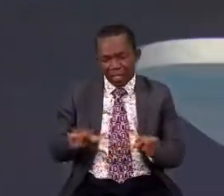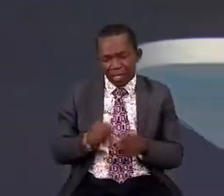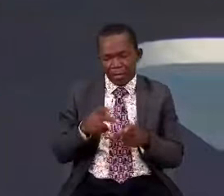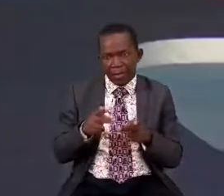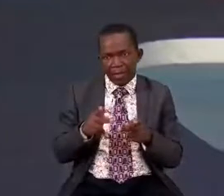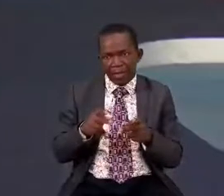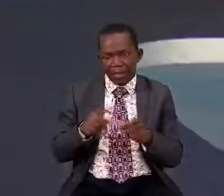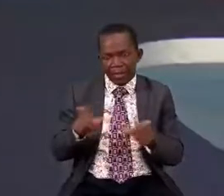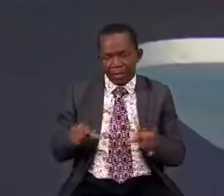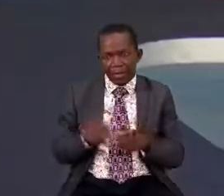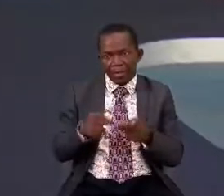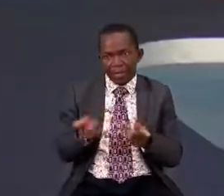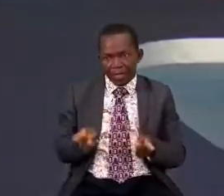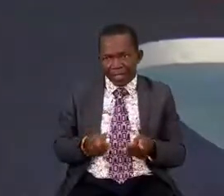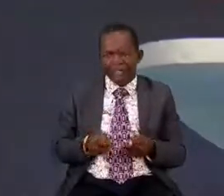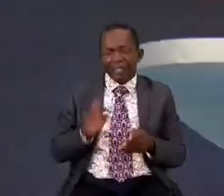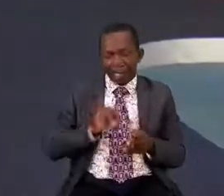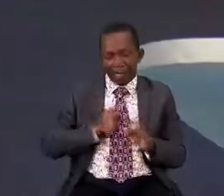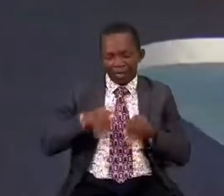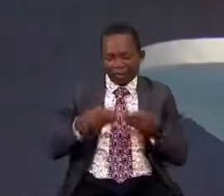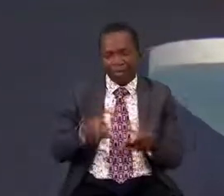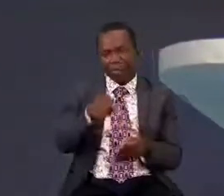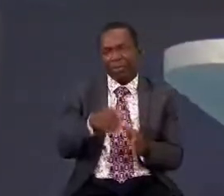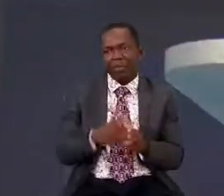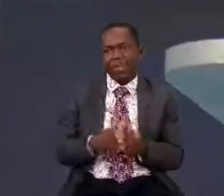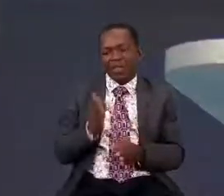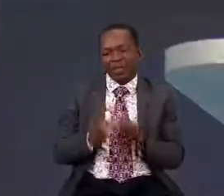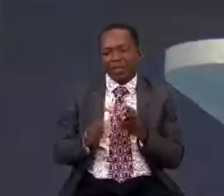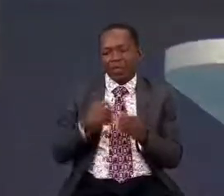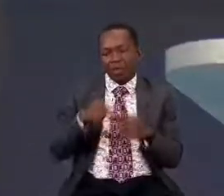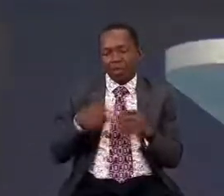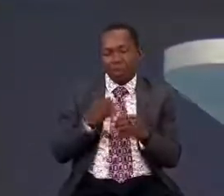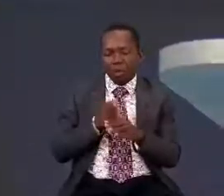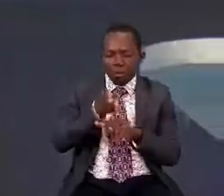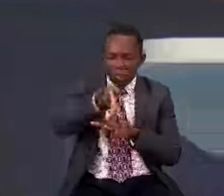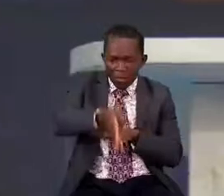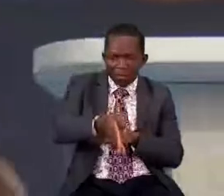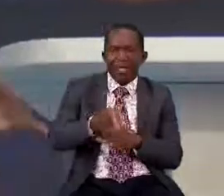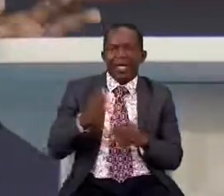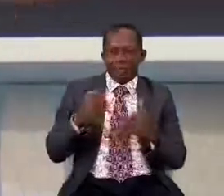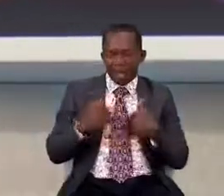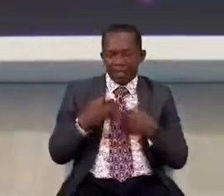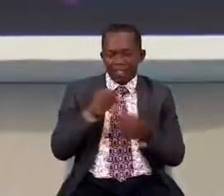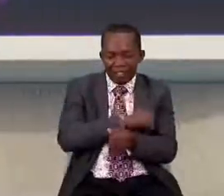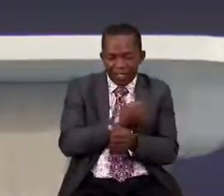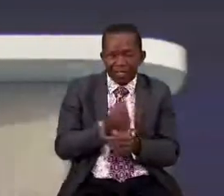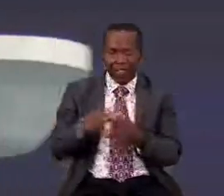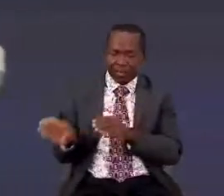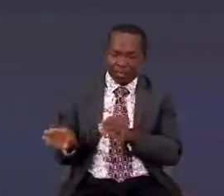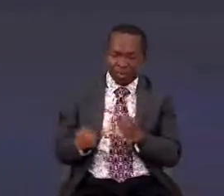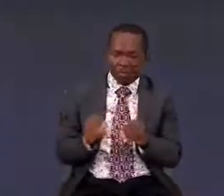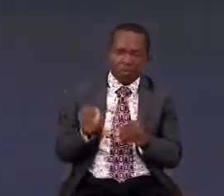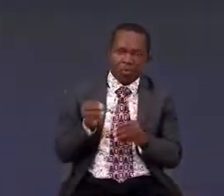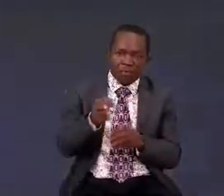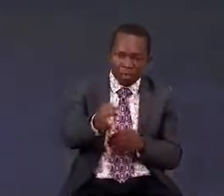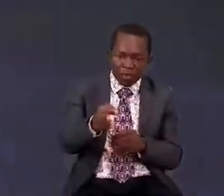la force de te lever et d'avancer et d'aller au-delà du petit territoire, c'est ce que tu auras.